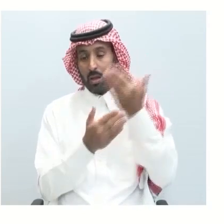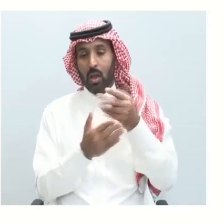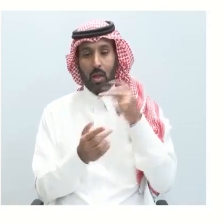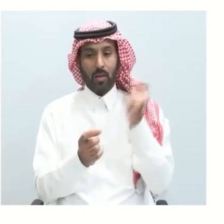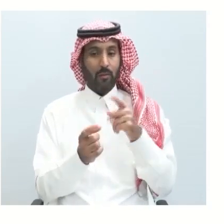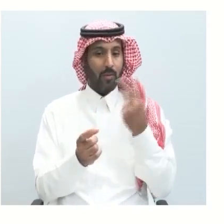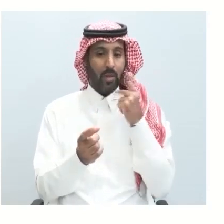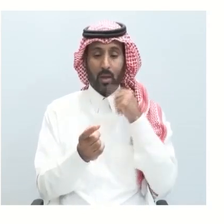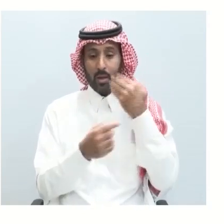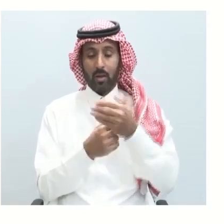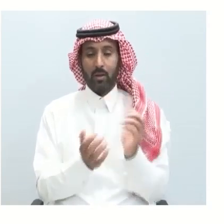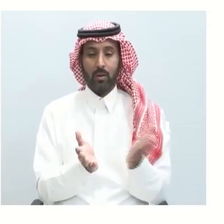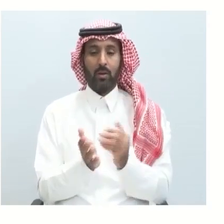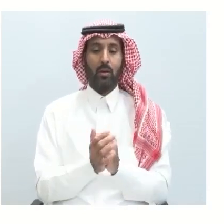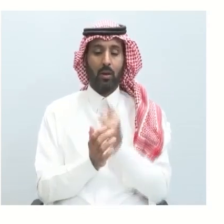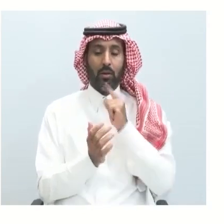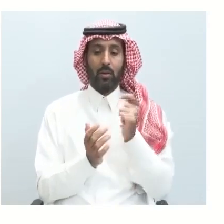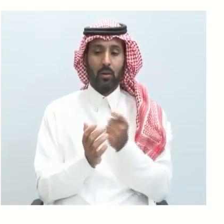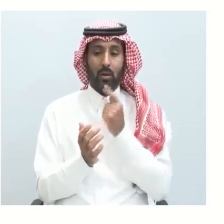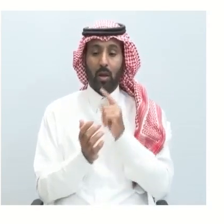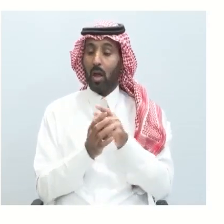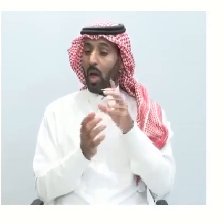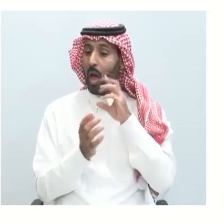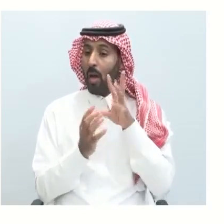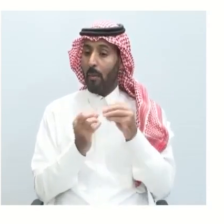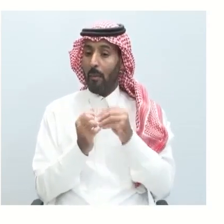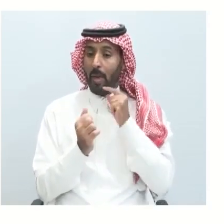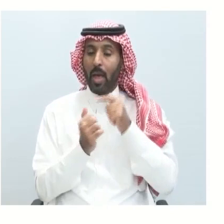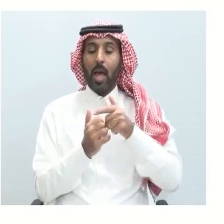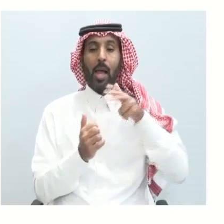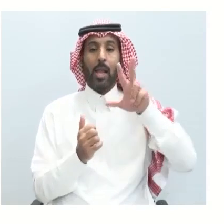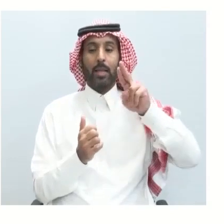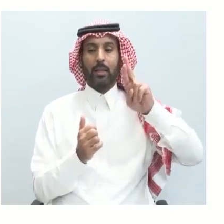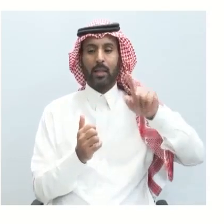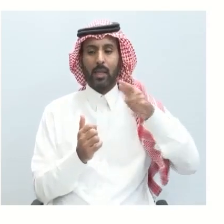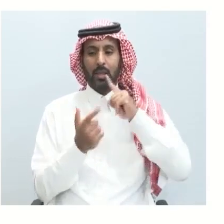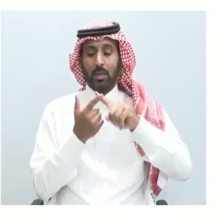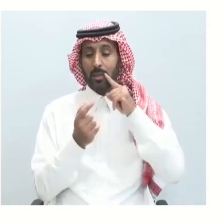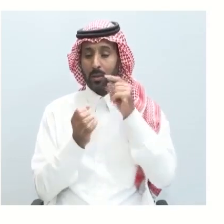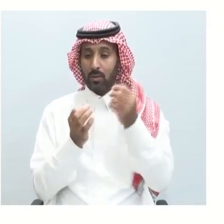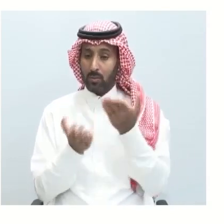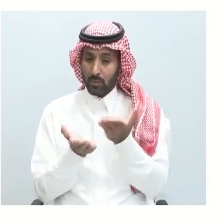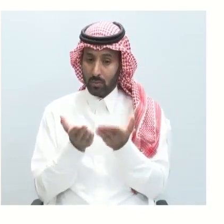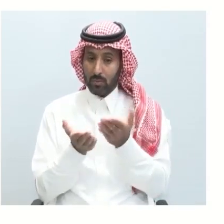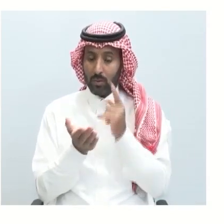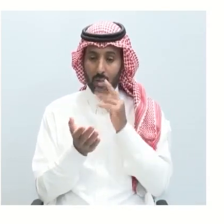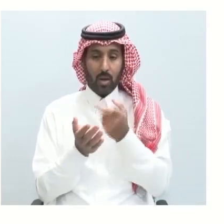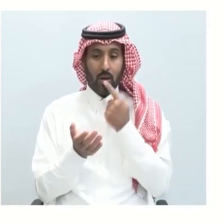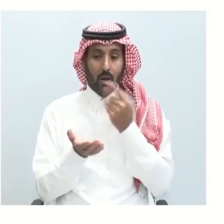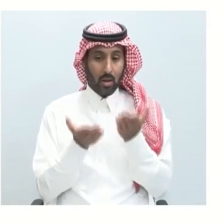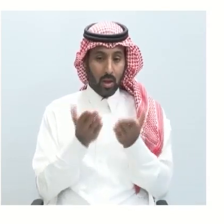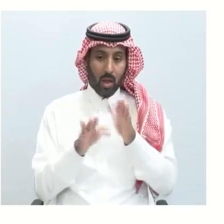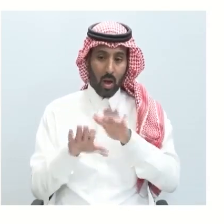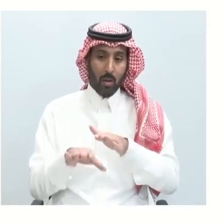الثاني سنكم ل باذن الله تكتب تعابير الاتزان الانظمه المتزنه وفي حصه قادمه ستكون حساب ثوابت